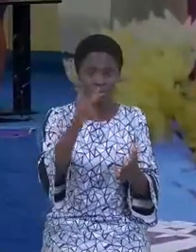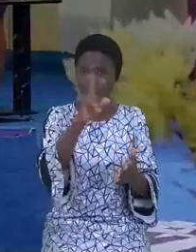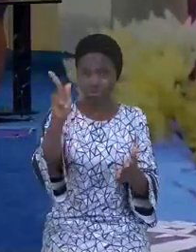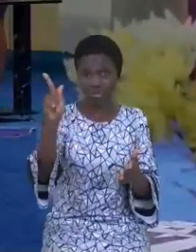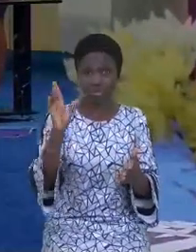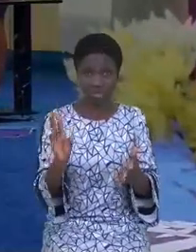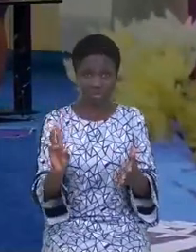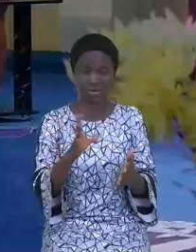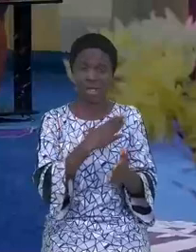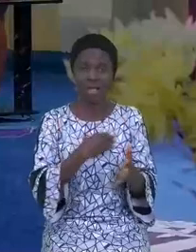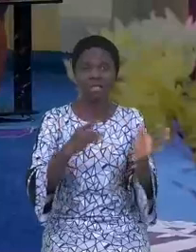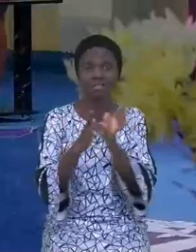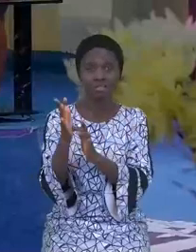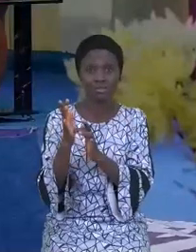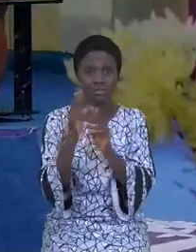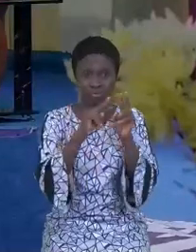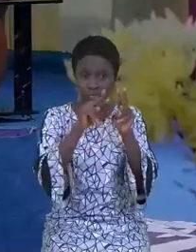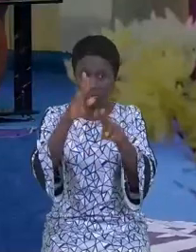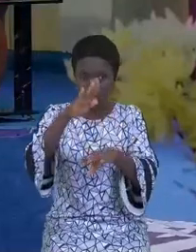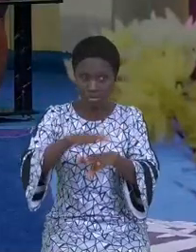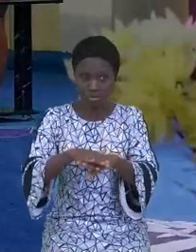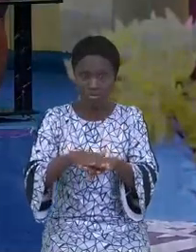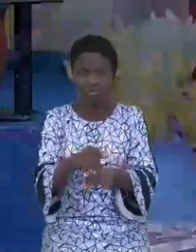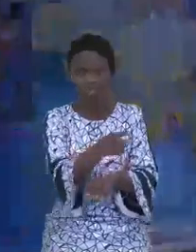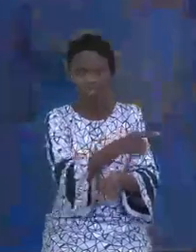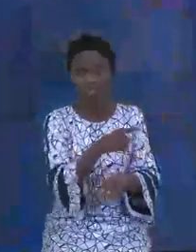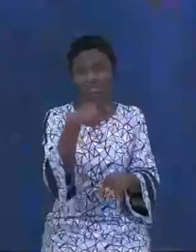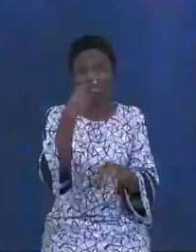Jésus les regarda et dit,